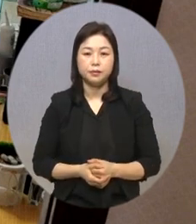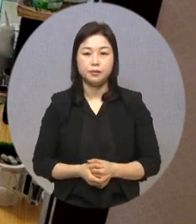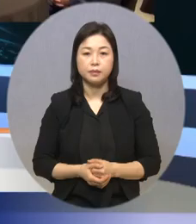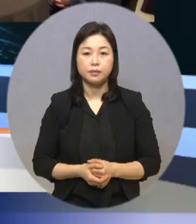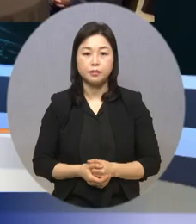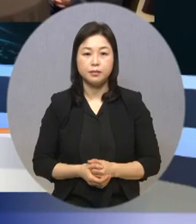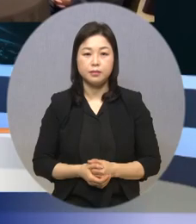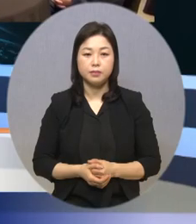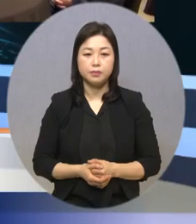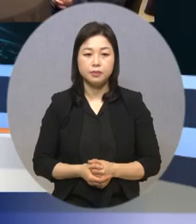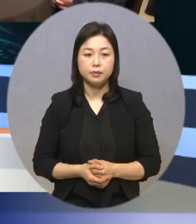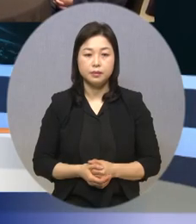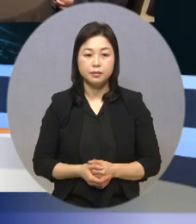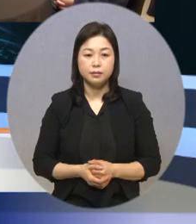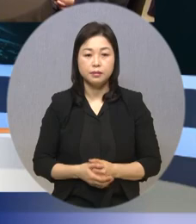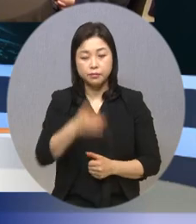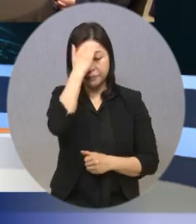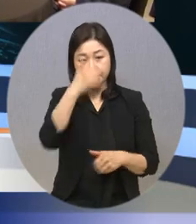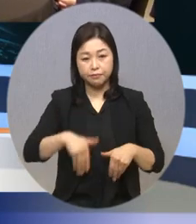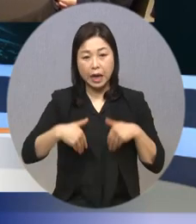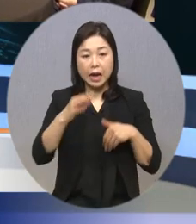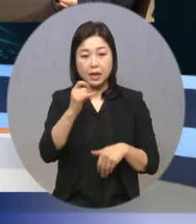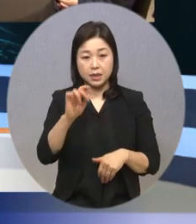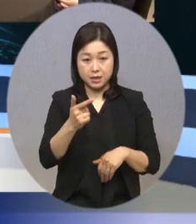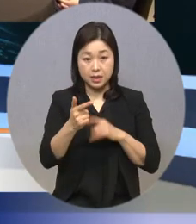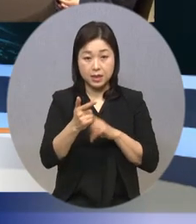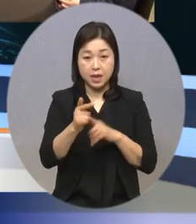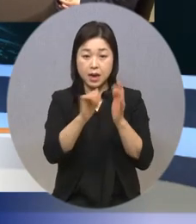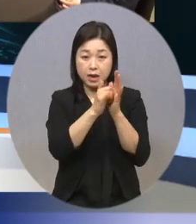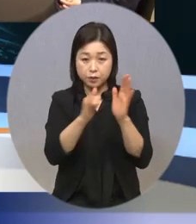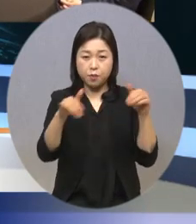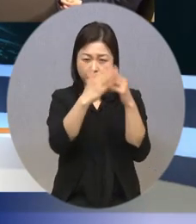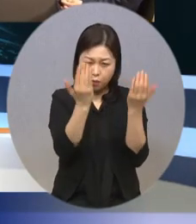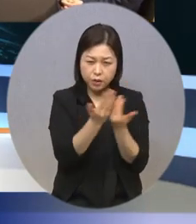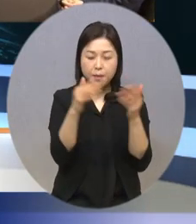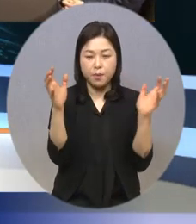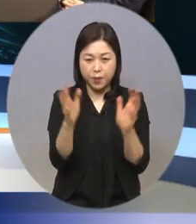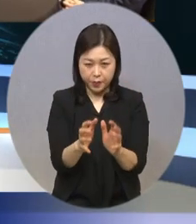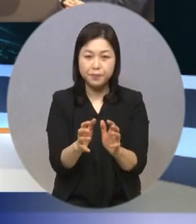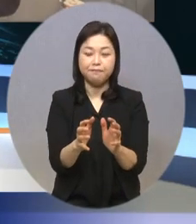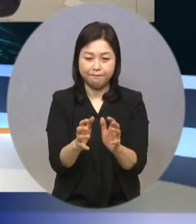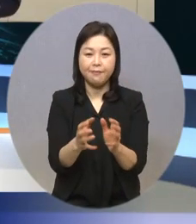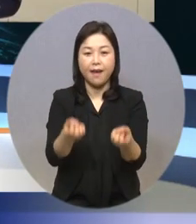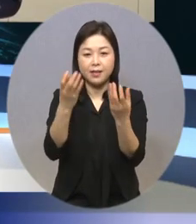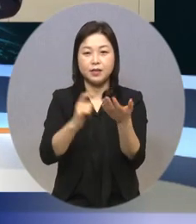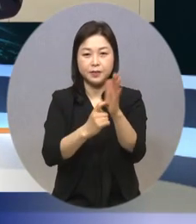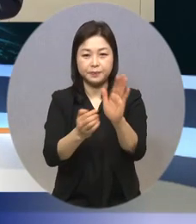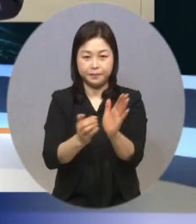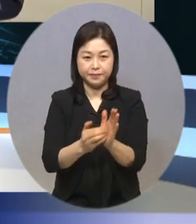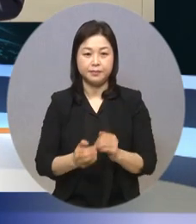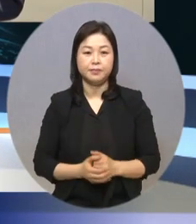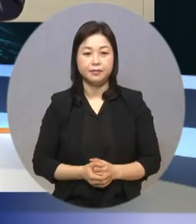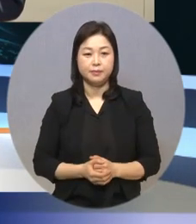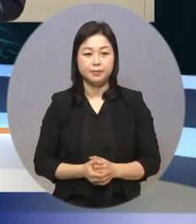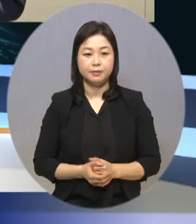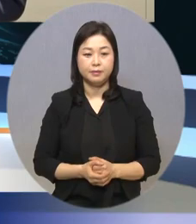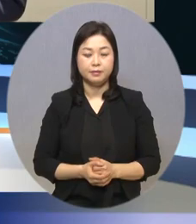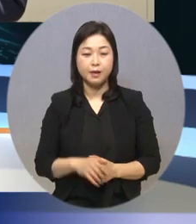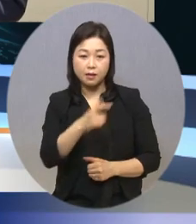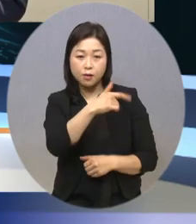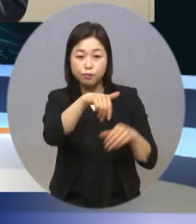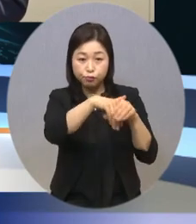정은선입니다. 충남 마산시의 모든 가족들이 함께 화합하는 자리가 마련됐습니다.